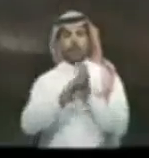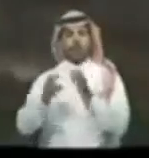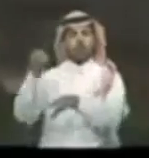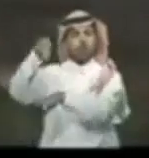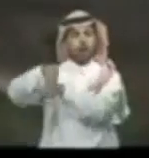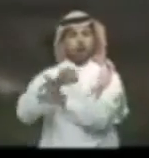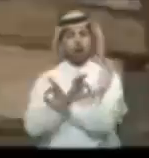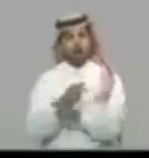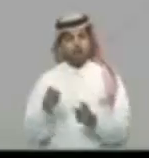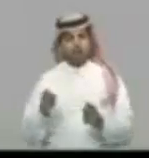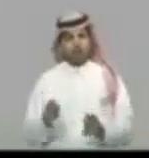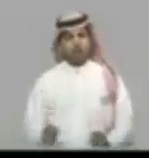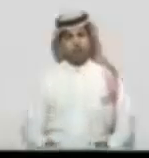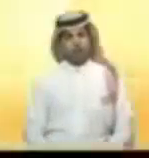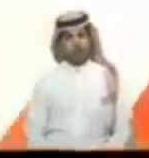متنه.